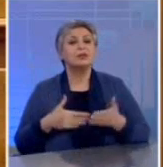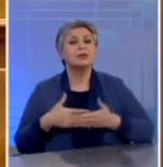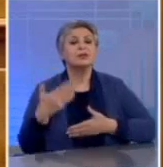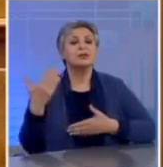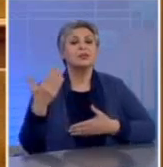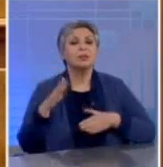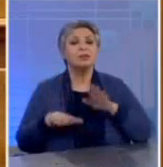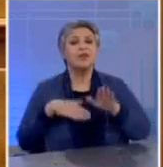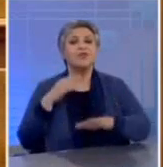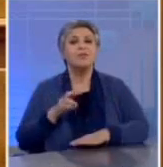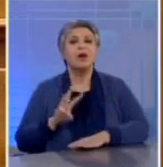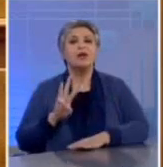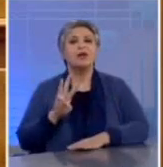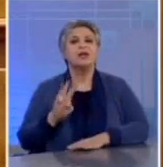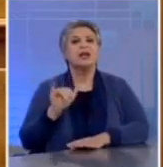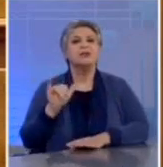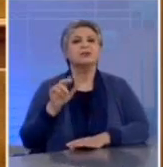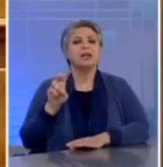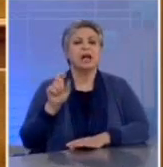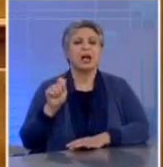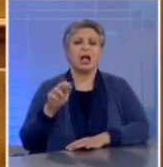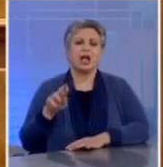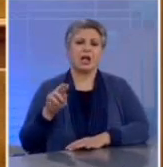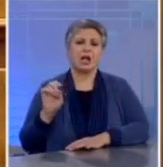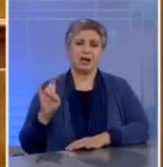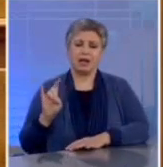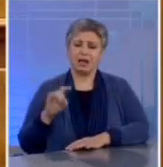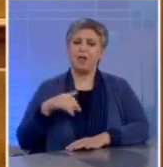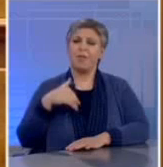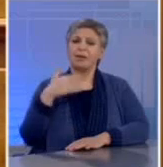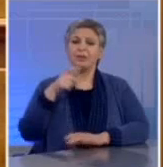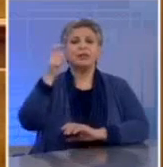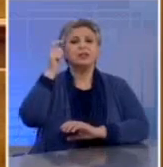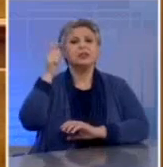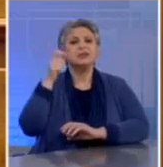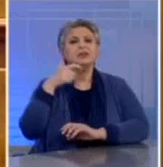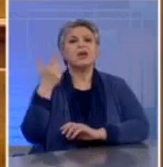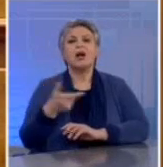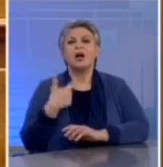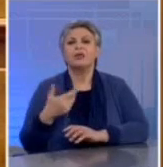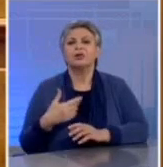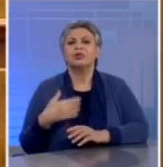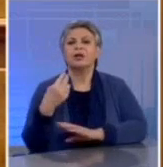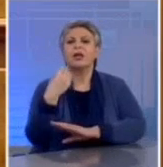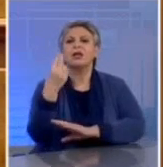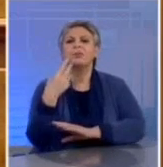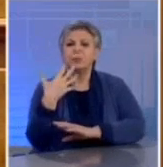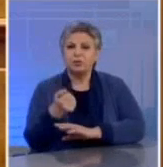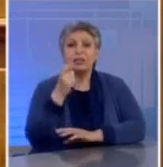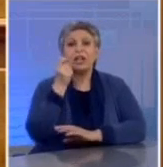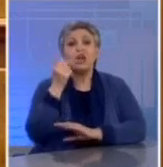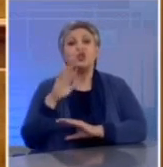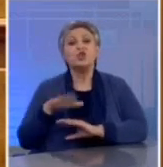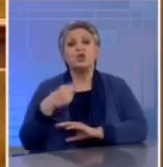Ψυχάρη, τον οποίο εν συνεχεία ο κύριος Σαμαράς έκανε βουλευτή της Νέας Δημοκρατίας στο γιο του και έδωσε άφεση αμαρτιών. Αυτή είναι η